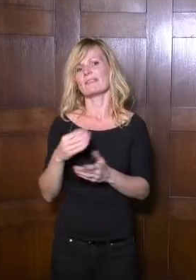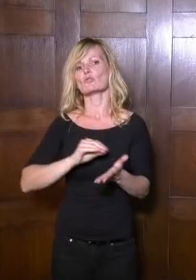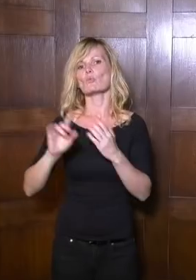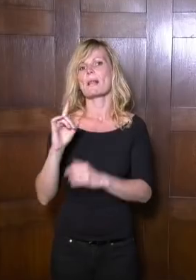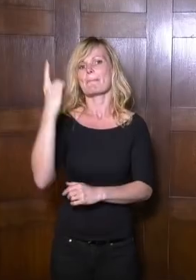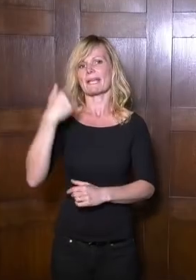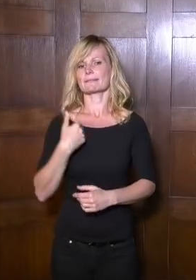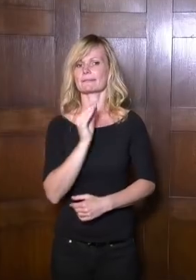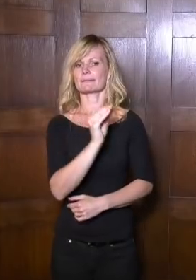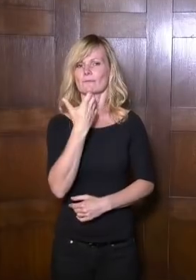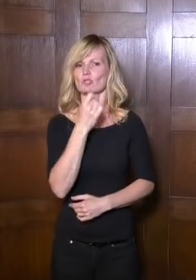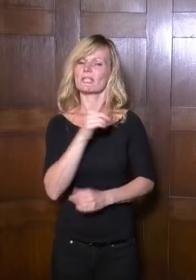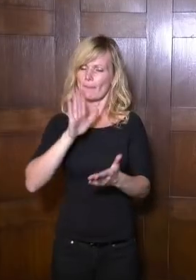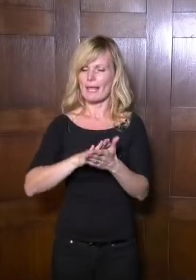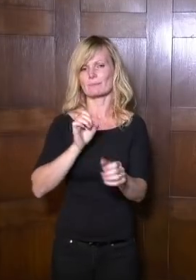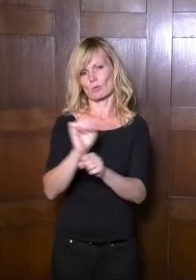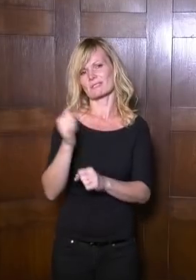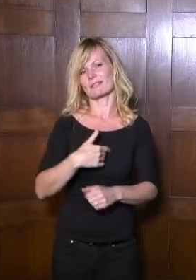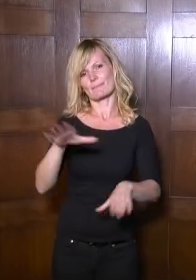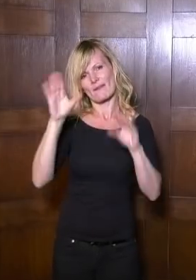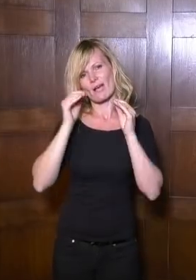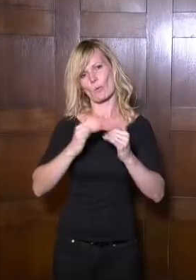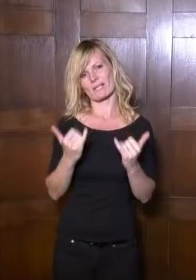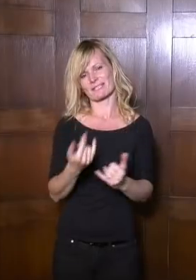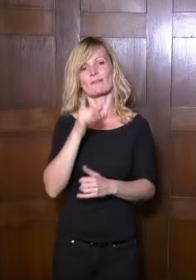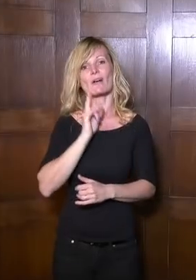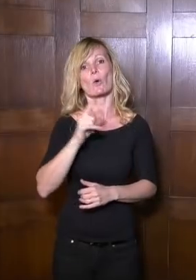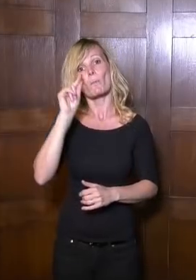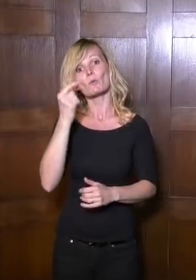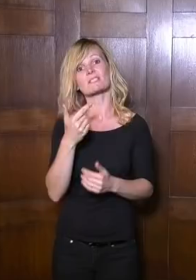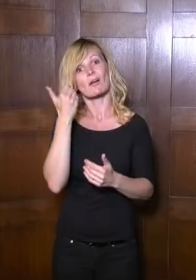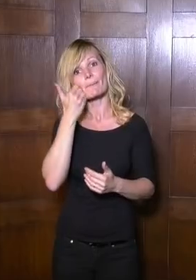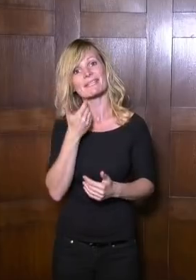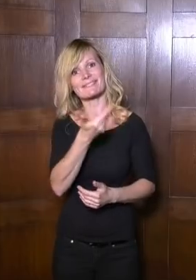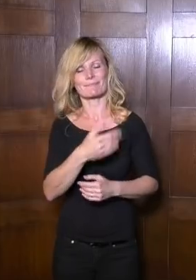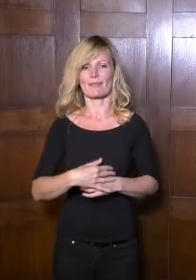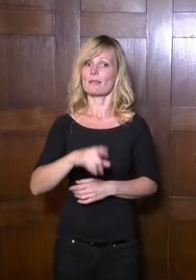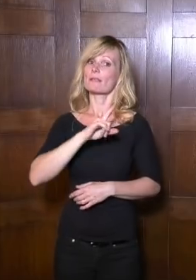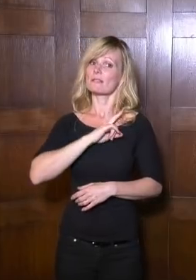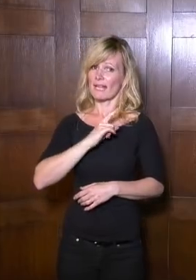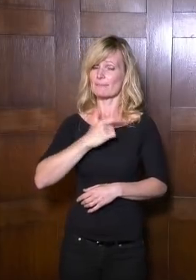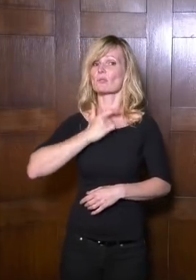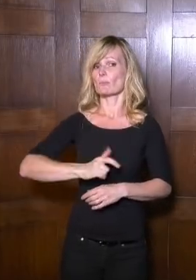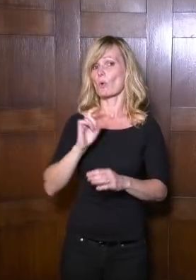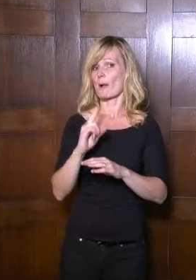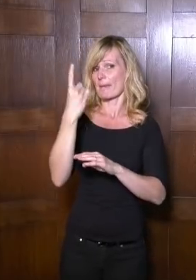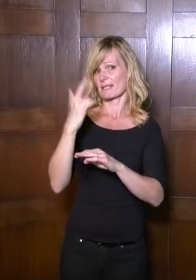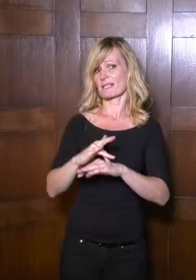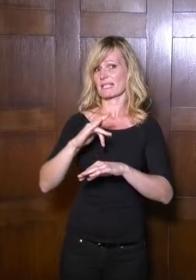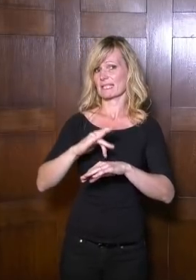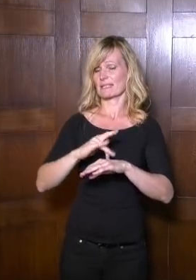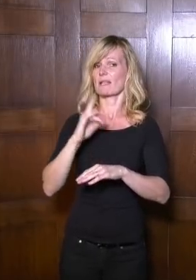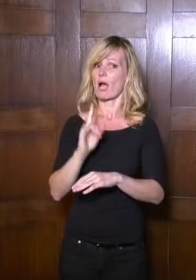Aber wir bleiben mal bei den Erfahrungen. Frau Münster, bitte. Ja, als Bürgermeisterin spreche ich natürlich auch für meine